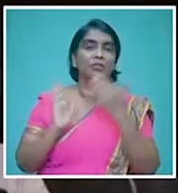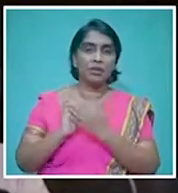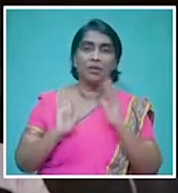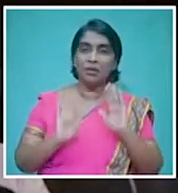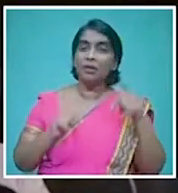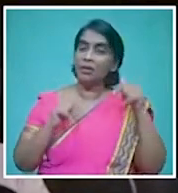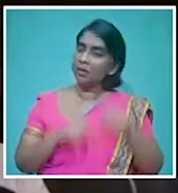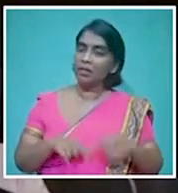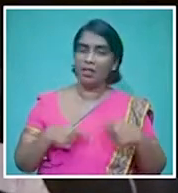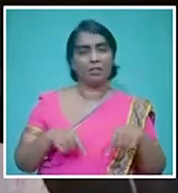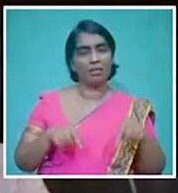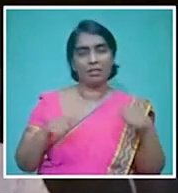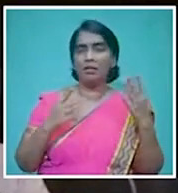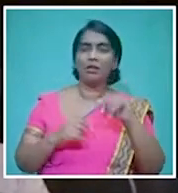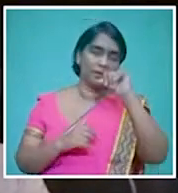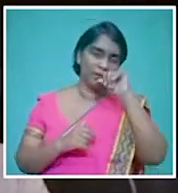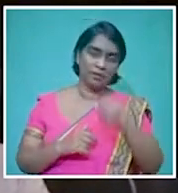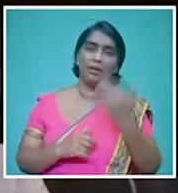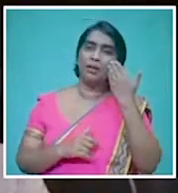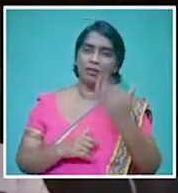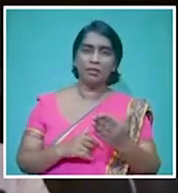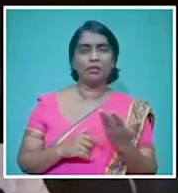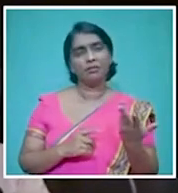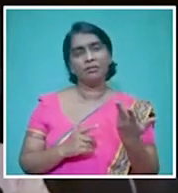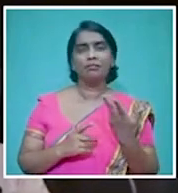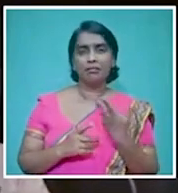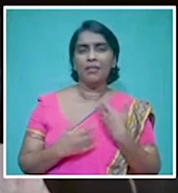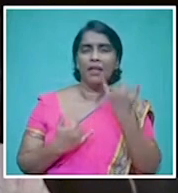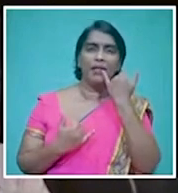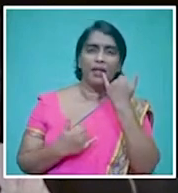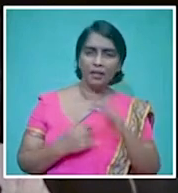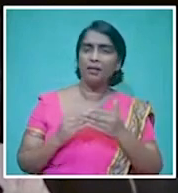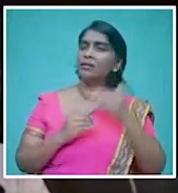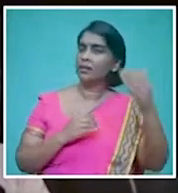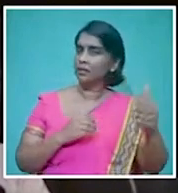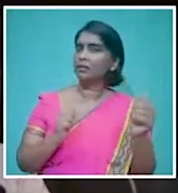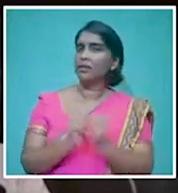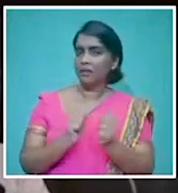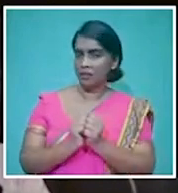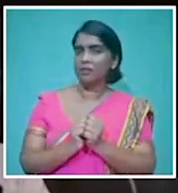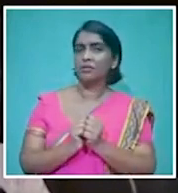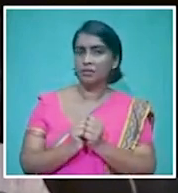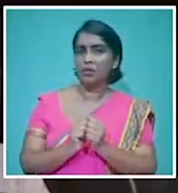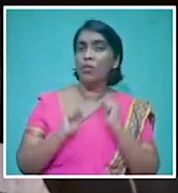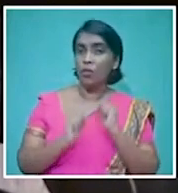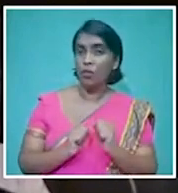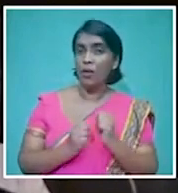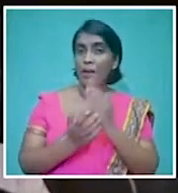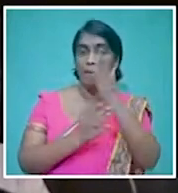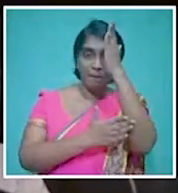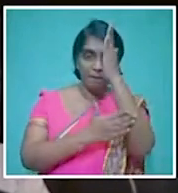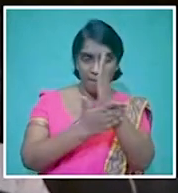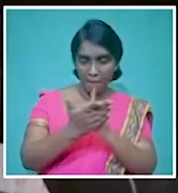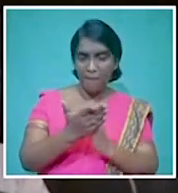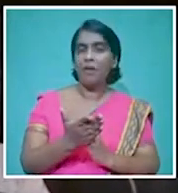එක දැන් තර්කයක් නෑ ඒක ඉතාමත්ම පැහැදිලි එක අතකින් අපිට හරිම පහසුයි ඉස්සරහට වැඩ කරන්න මොකෝ බෙදීම් රේඛාව